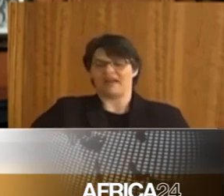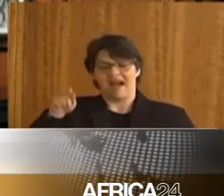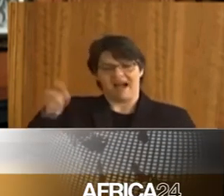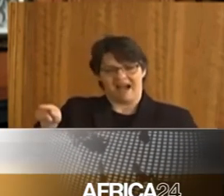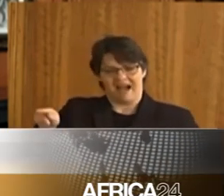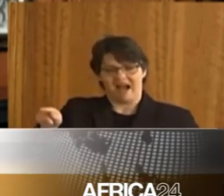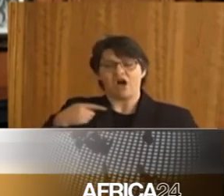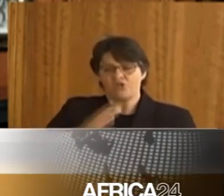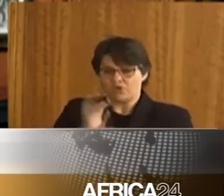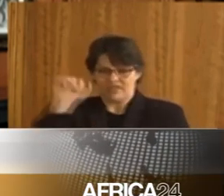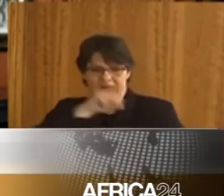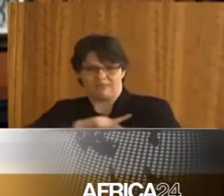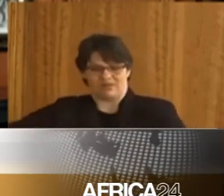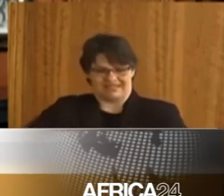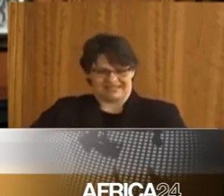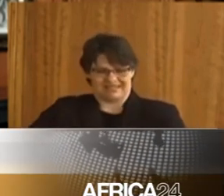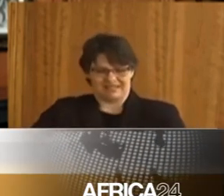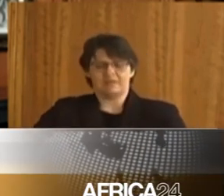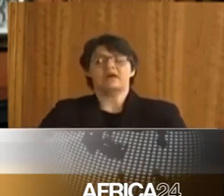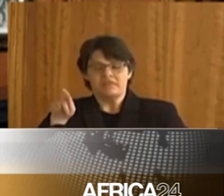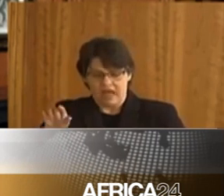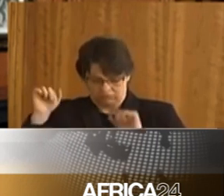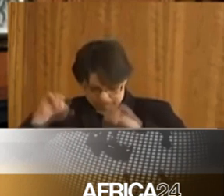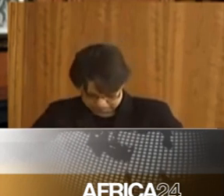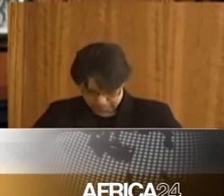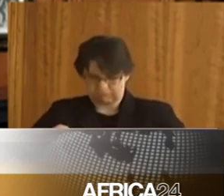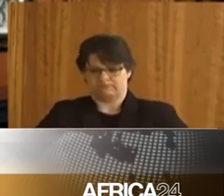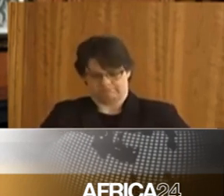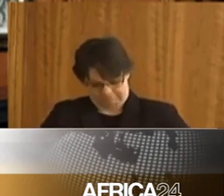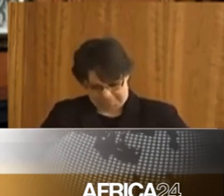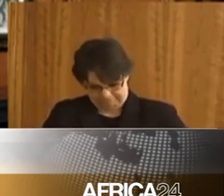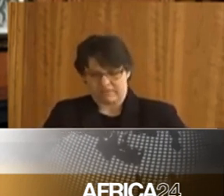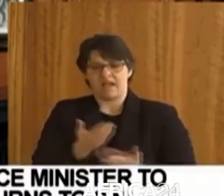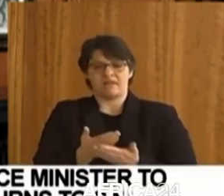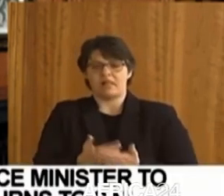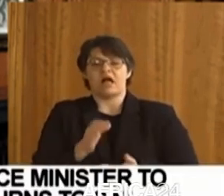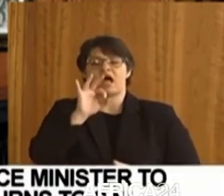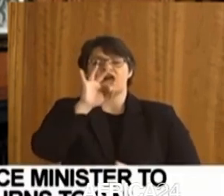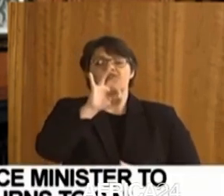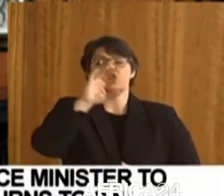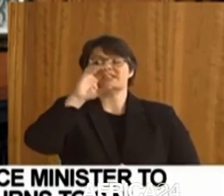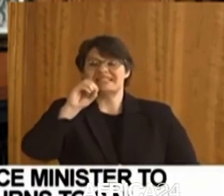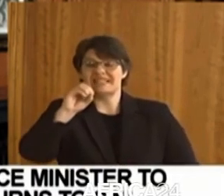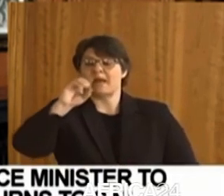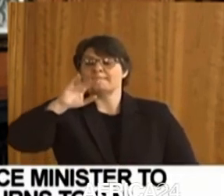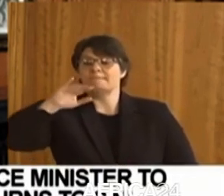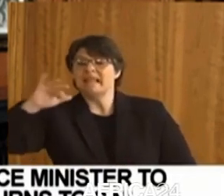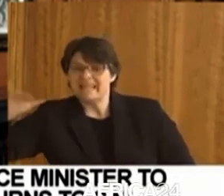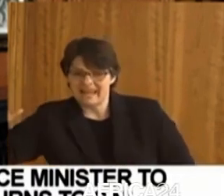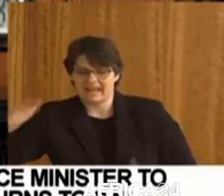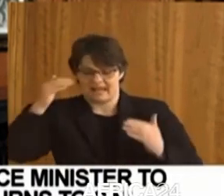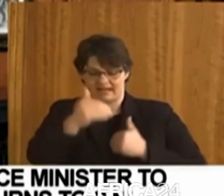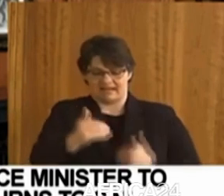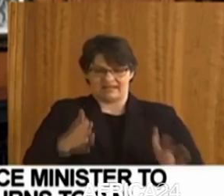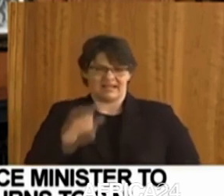jours à convaincre des fournisseurs chinois avec l'intervention du président Xi Jinping pour qu'ils mettent à la disposition du continent 30